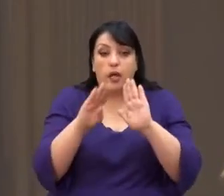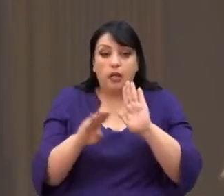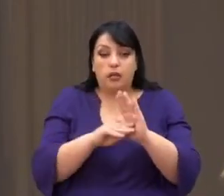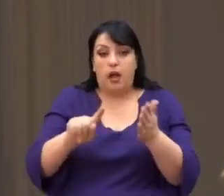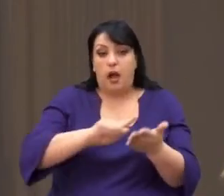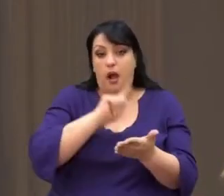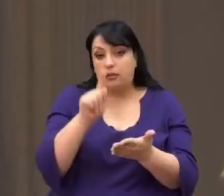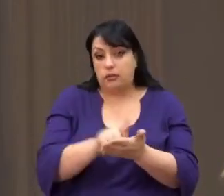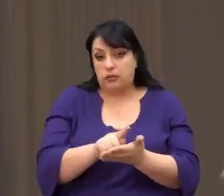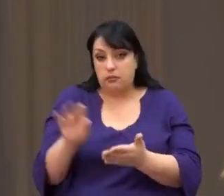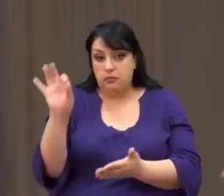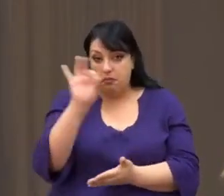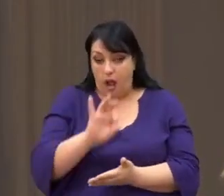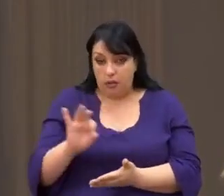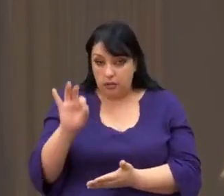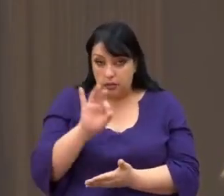մասին,